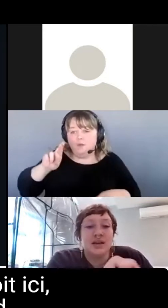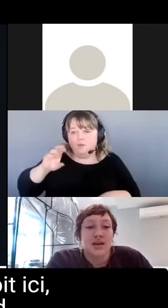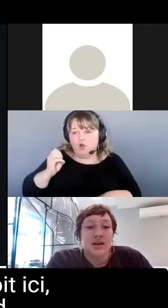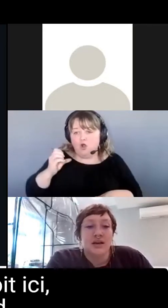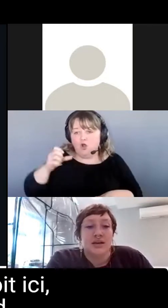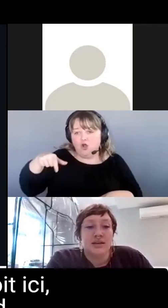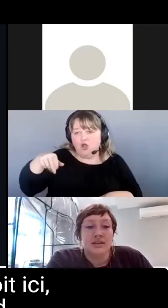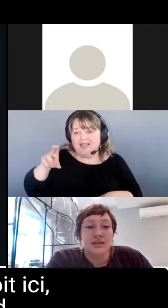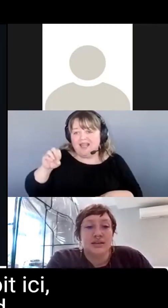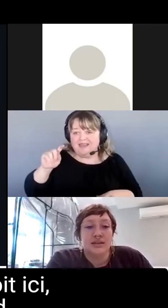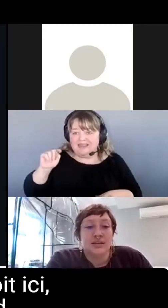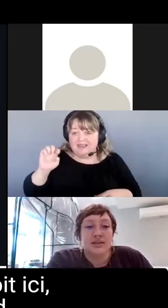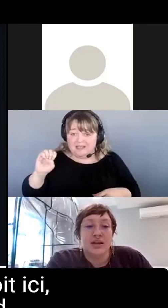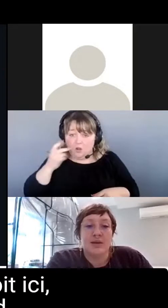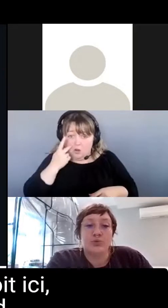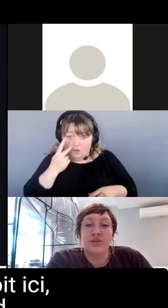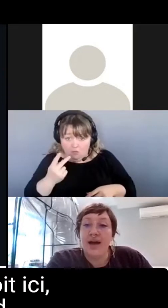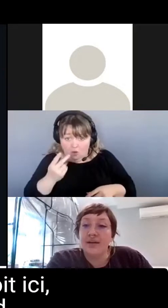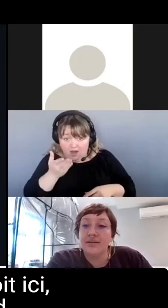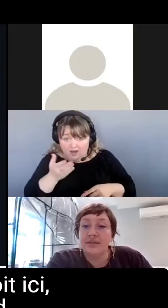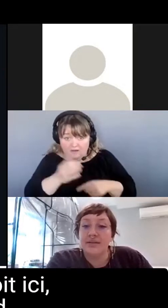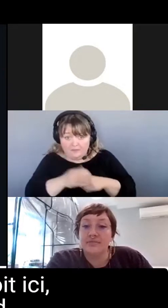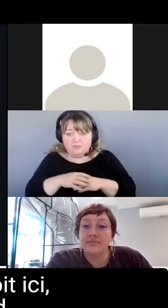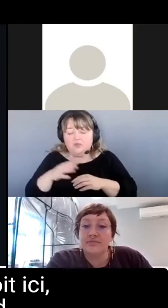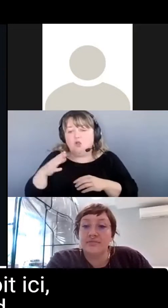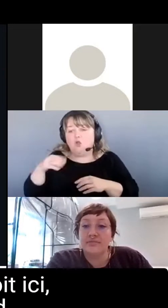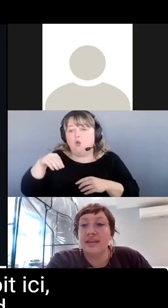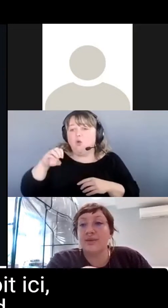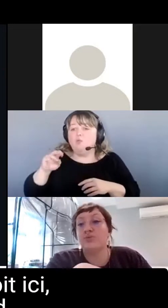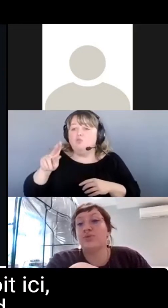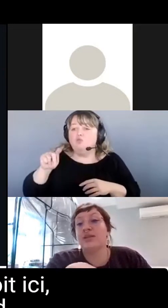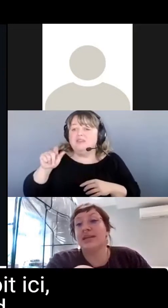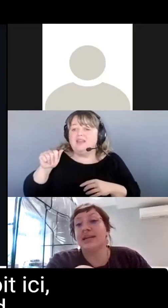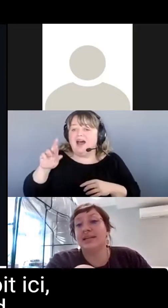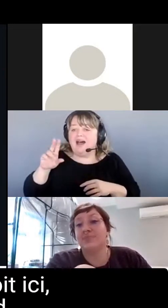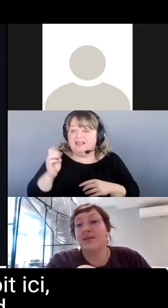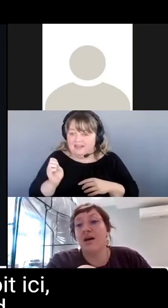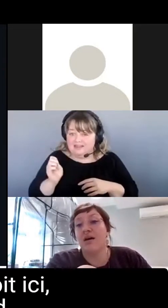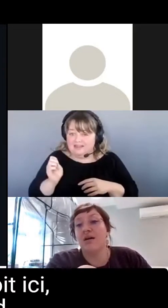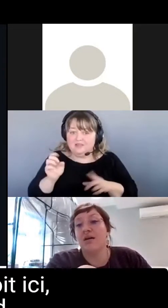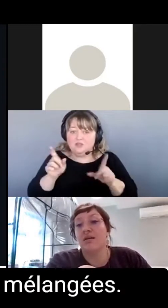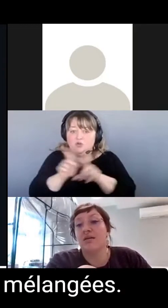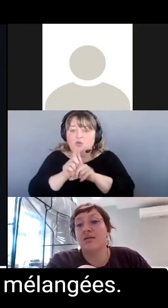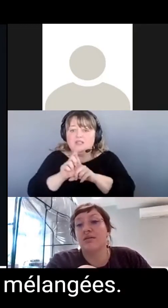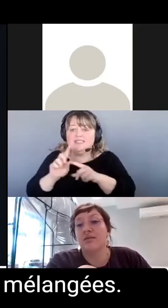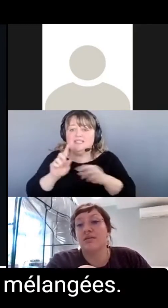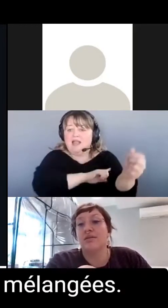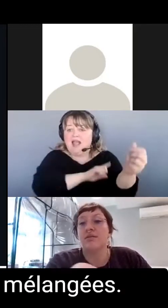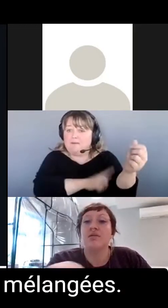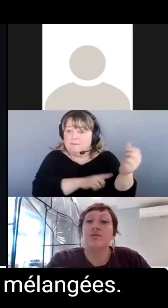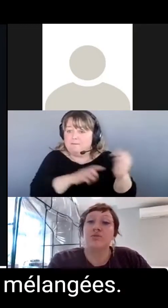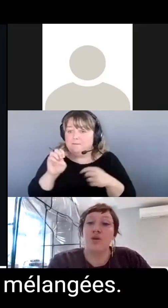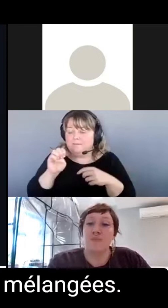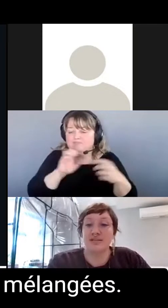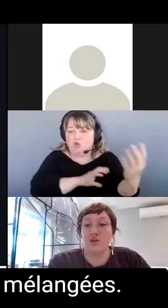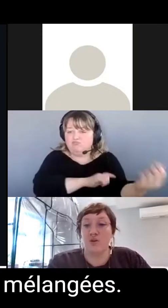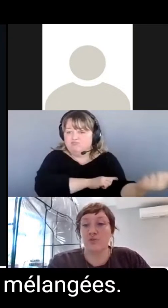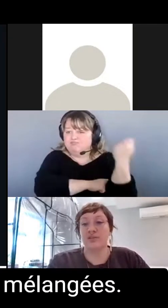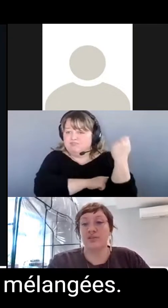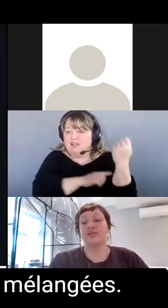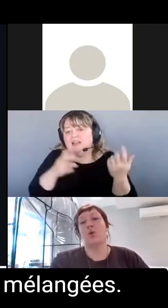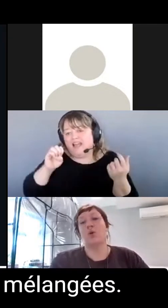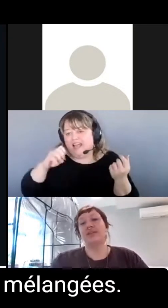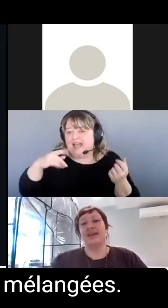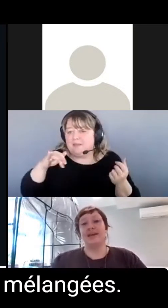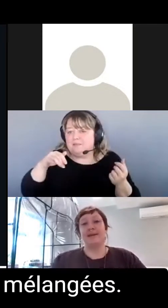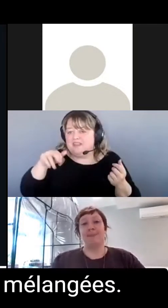ici. Il y a la moutarde et puis l'épinard ou le mesclun,